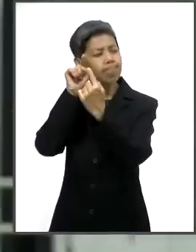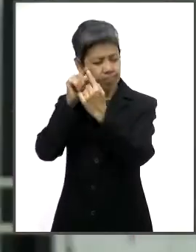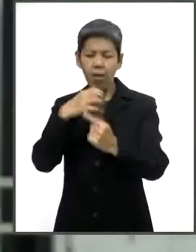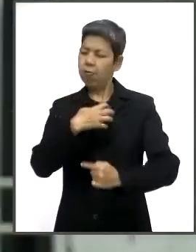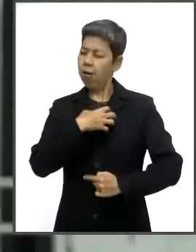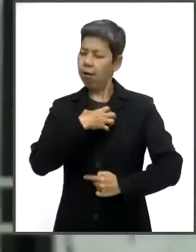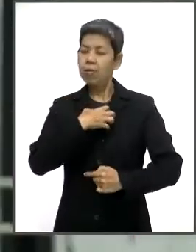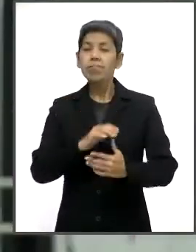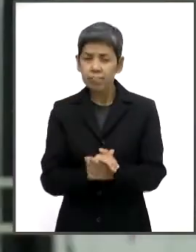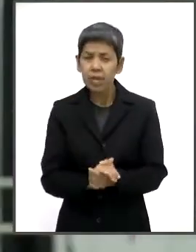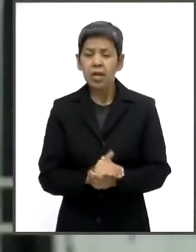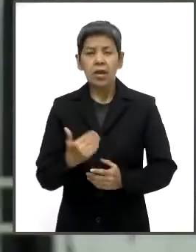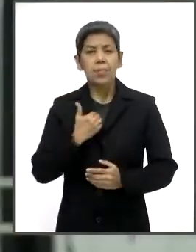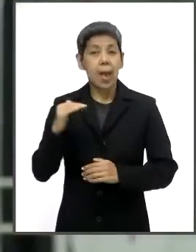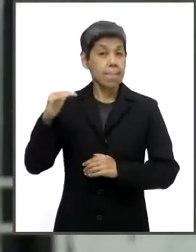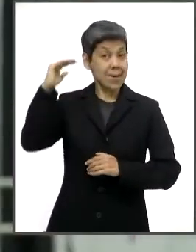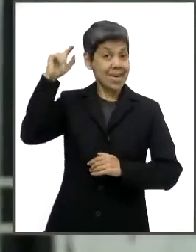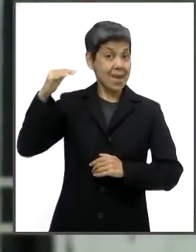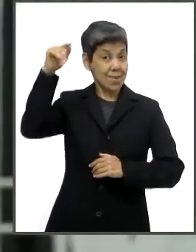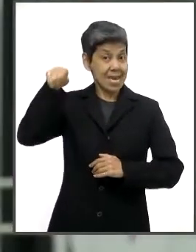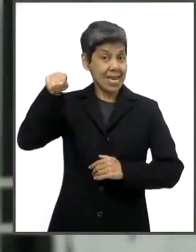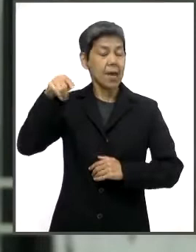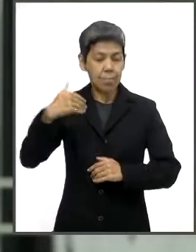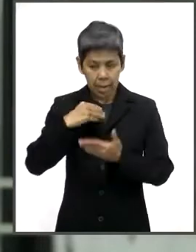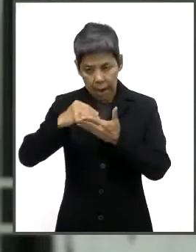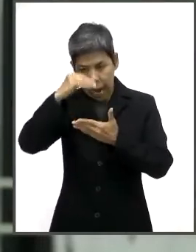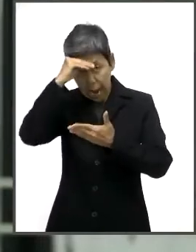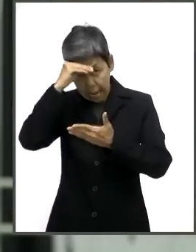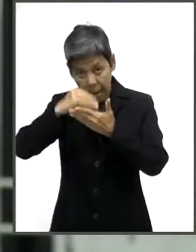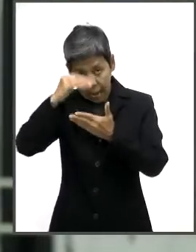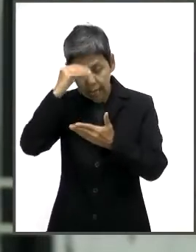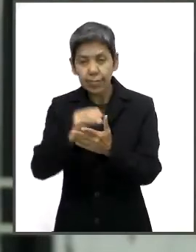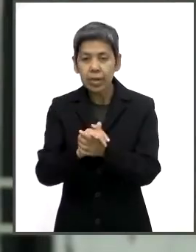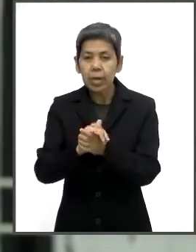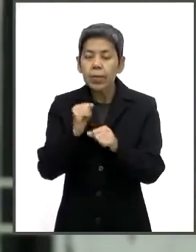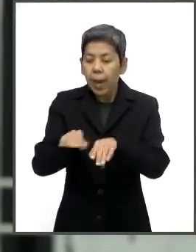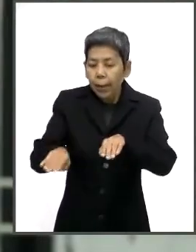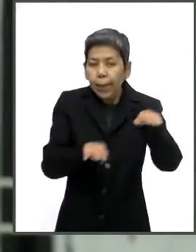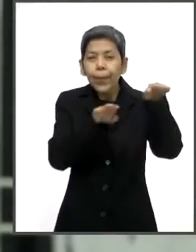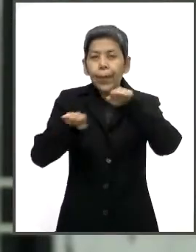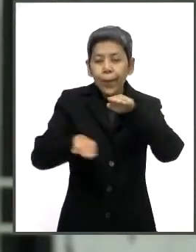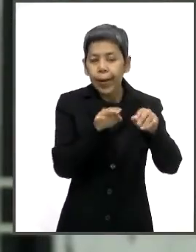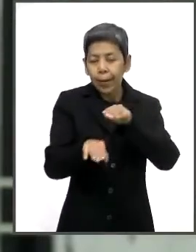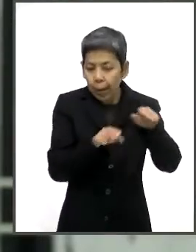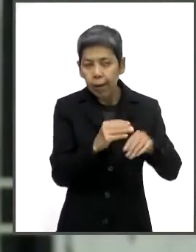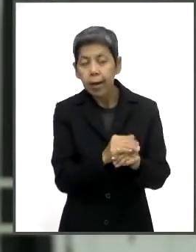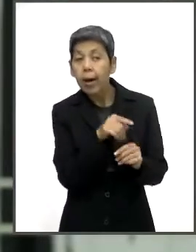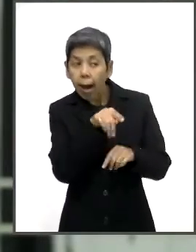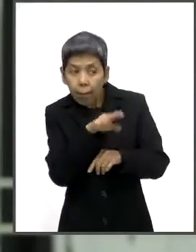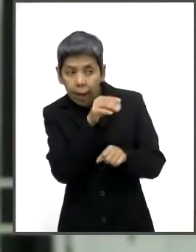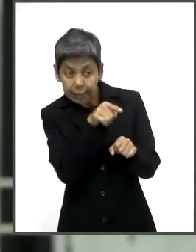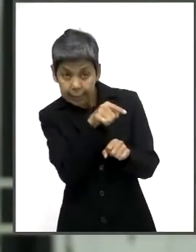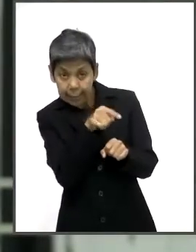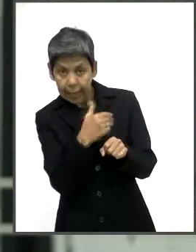ายความฝันเนื่องจากว่ามีรุ่นพี่อะค่ะที่เขาเรียนตรงเนี้ยคือเขาจะเป็นรุ่นไปแต่ละรุ่น1ปีพอรุ่น